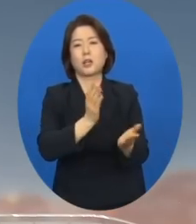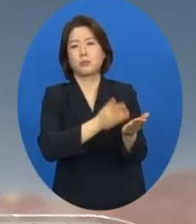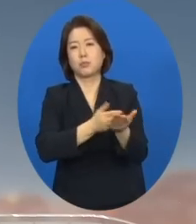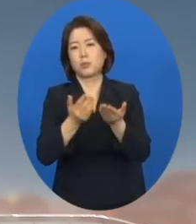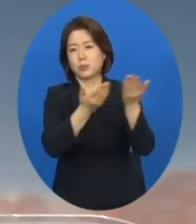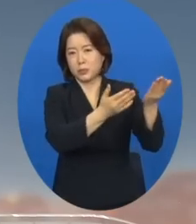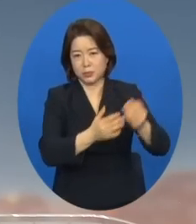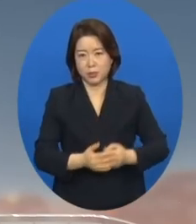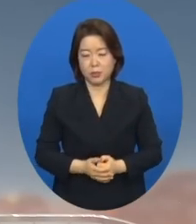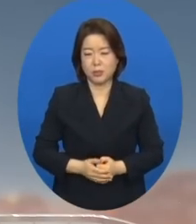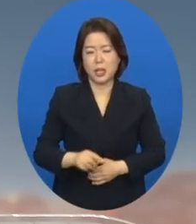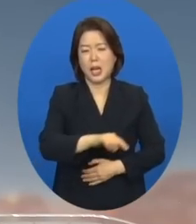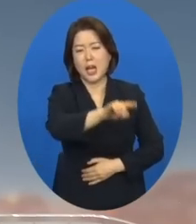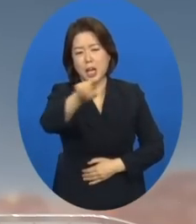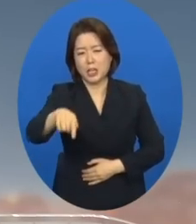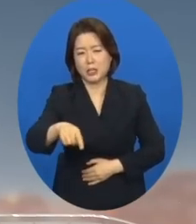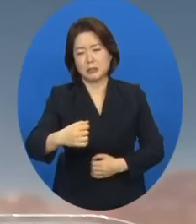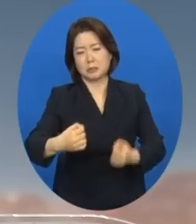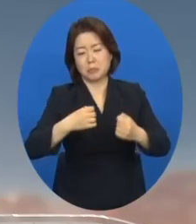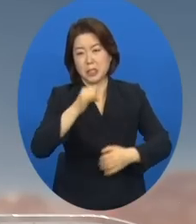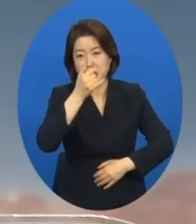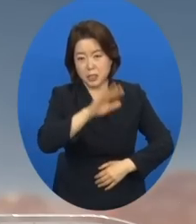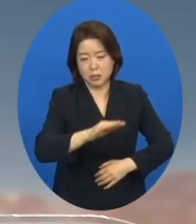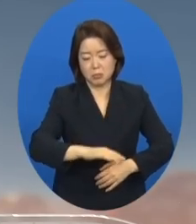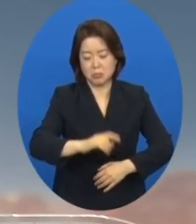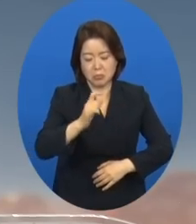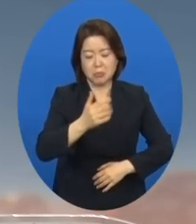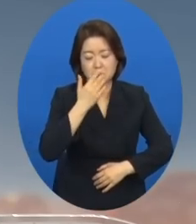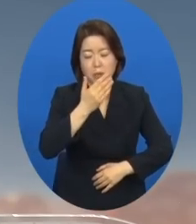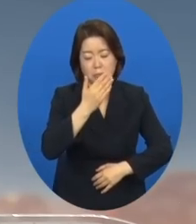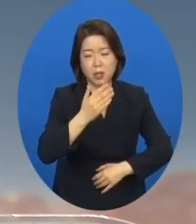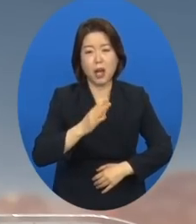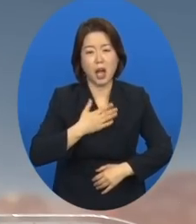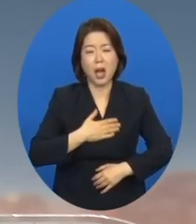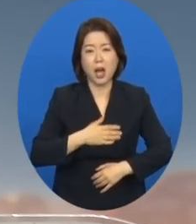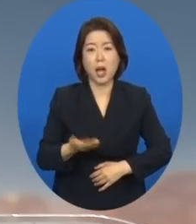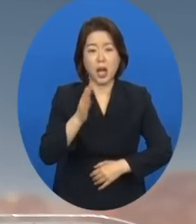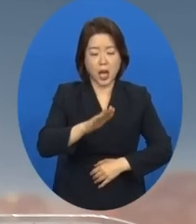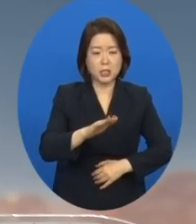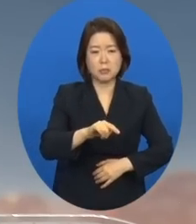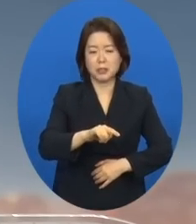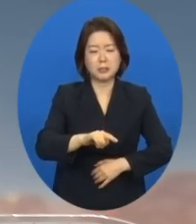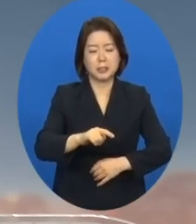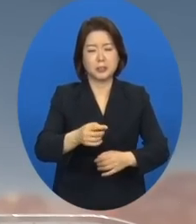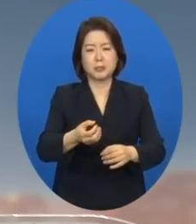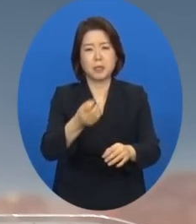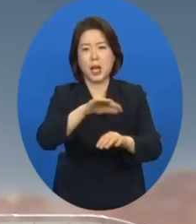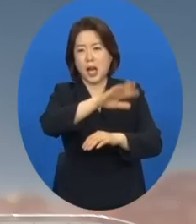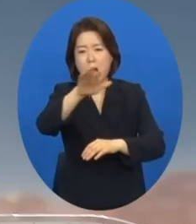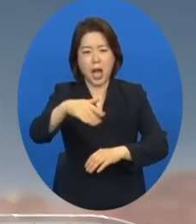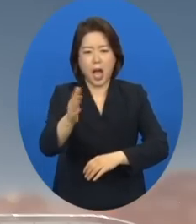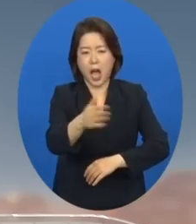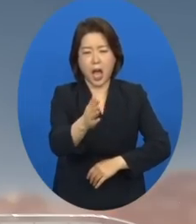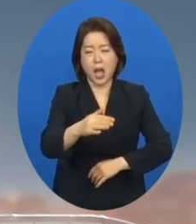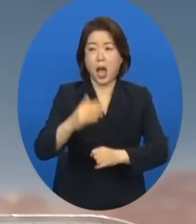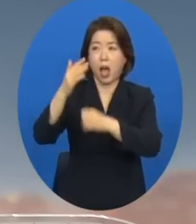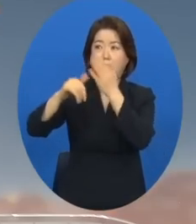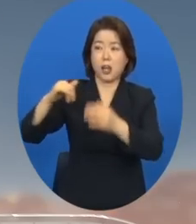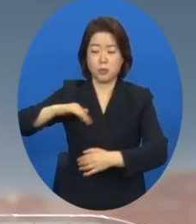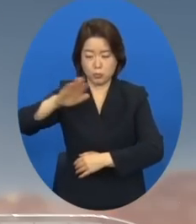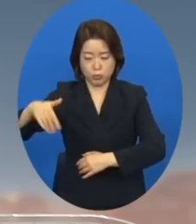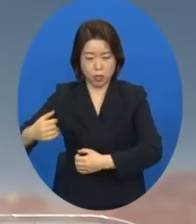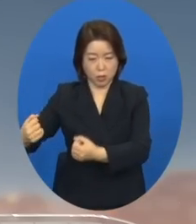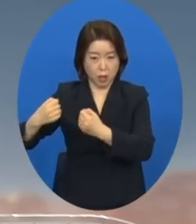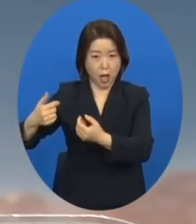합니다 아니 그들이 살기는 살지만 뭐 셀 수는 있지만 그들의 보호자는 이미 떠났습니다 왜요 하나님이 우리와 함께 하시기